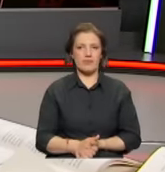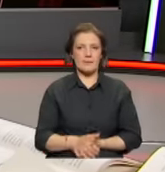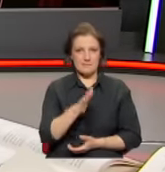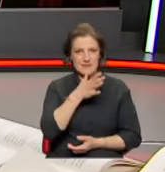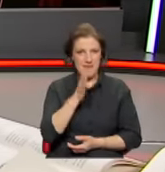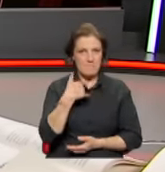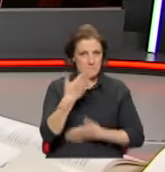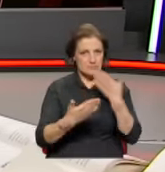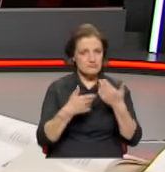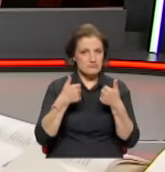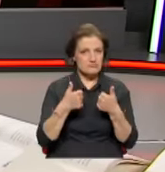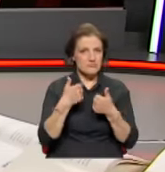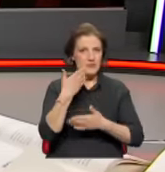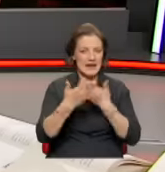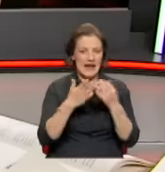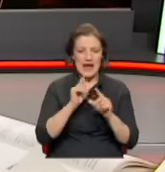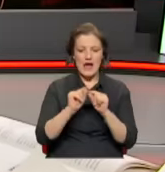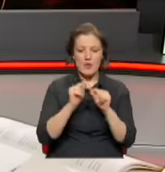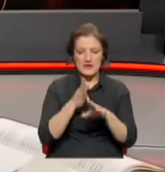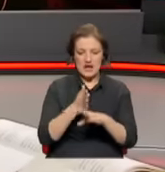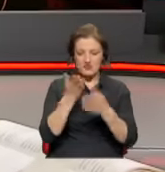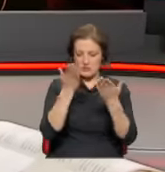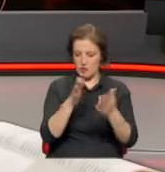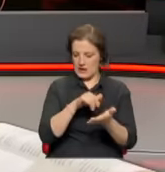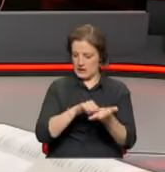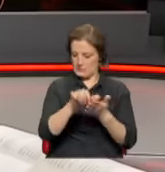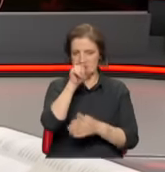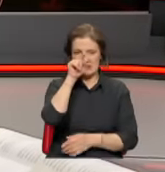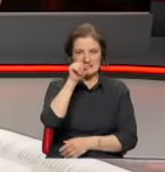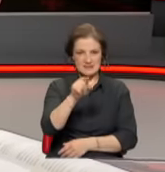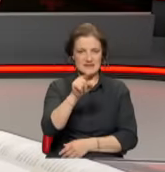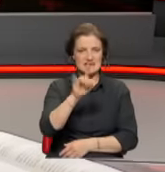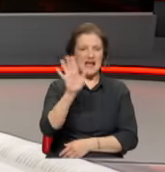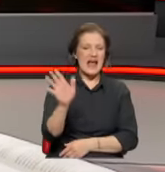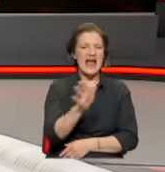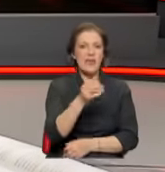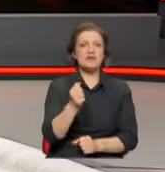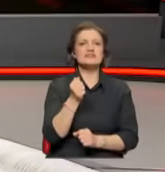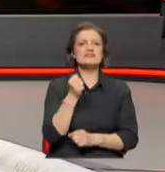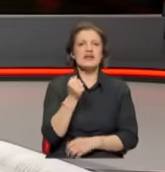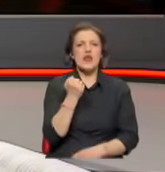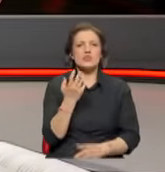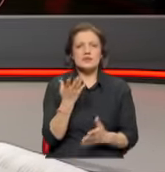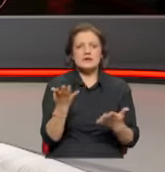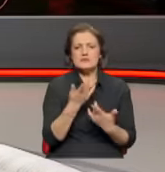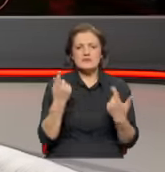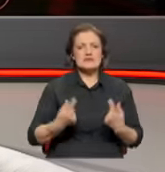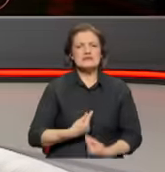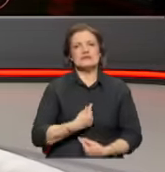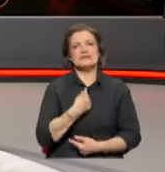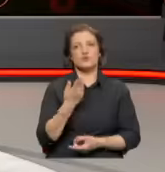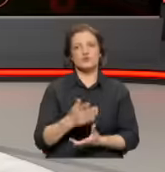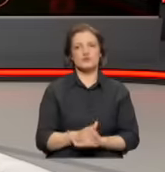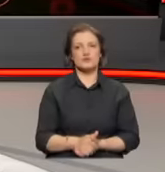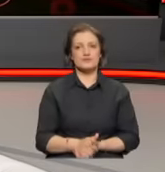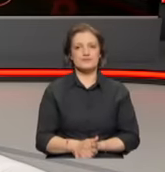Bilmem anlatabiliyor muyum? Ekonominin gerçeği budur ve hepsini siz en sert şekilde hissediyorsunuz. En sert şekilde.